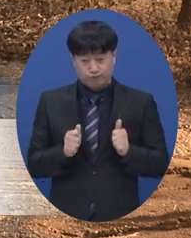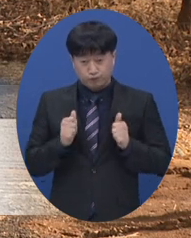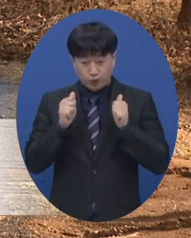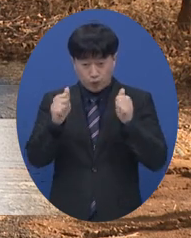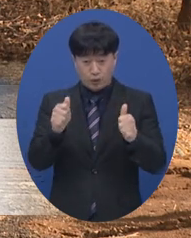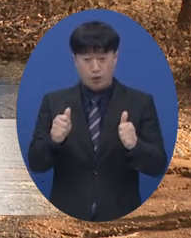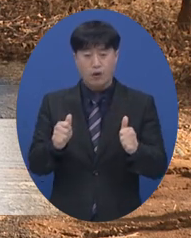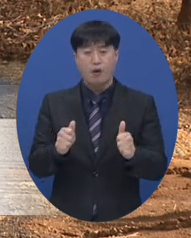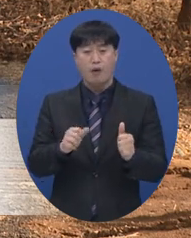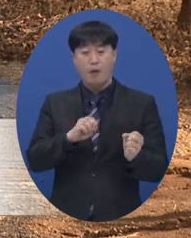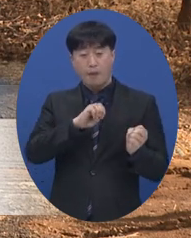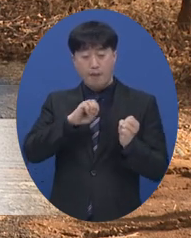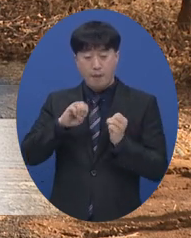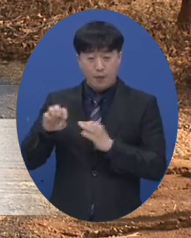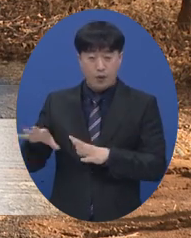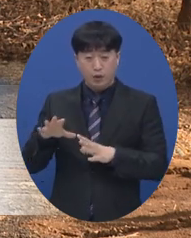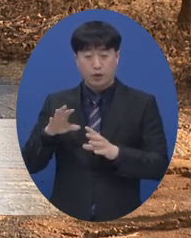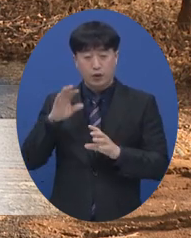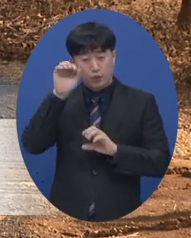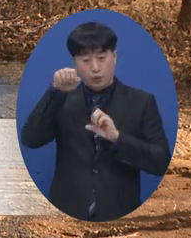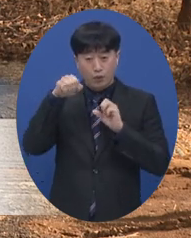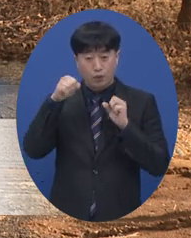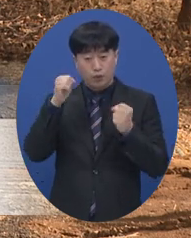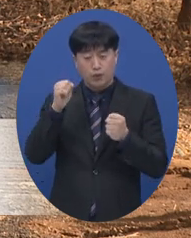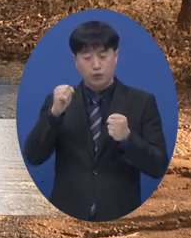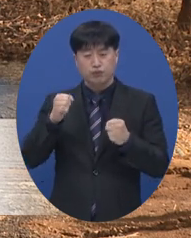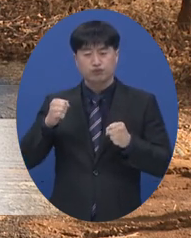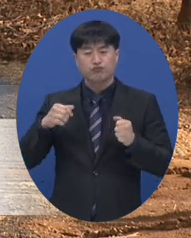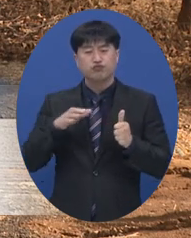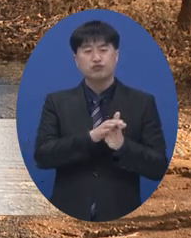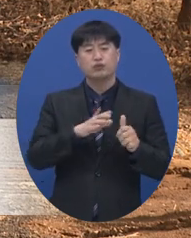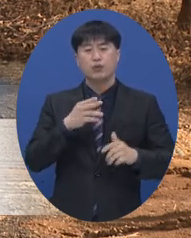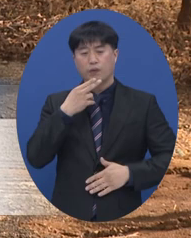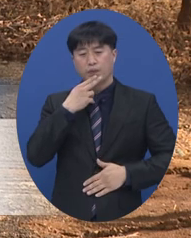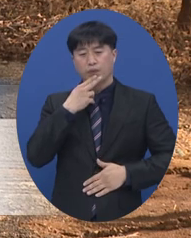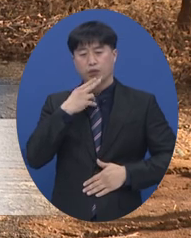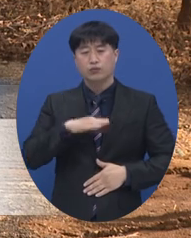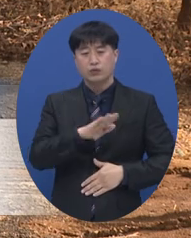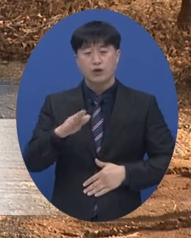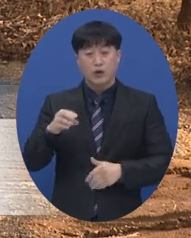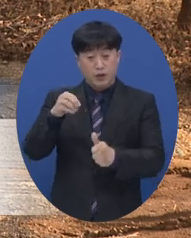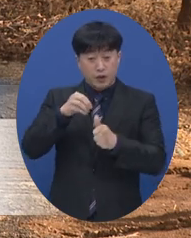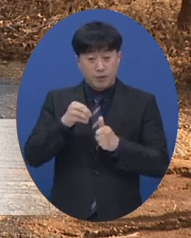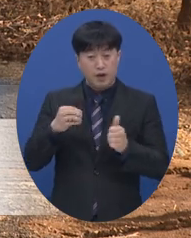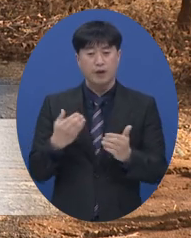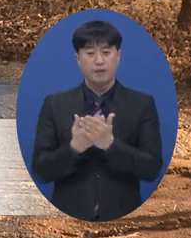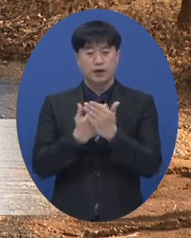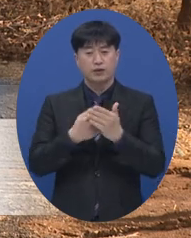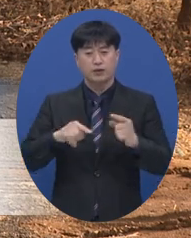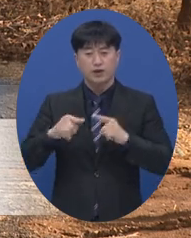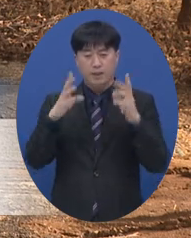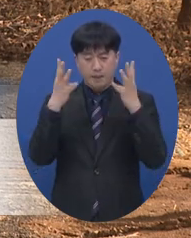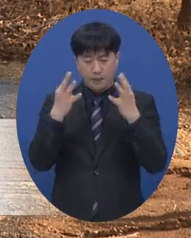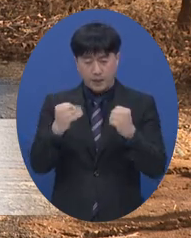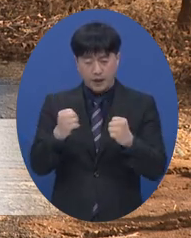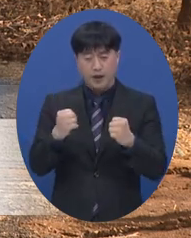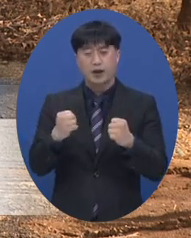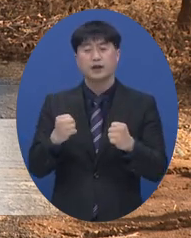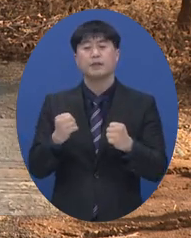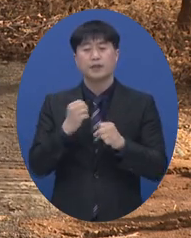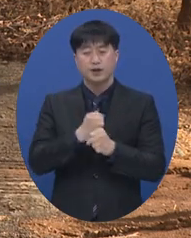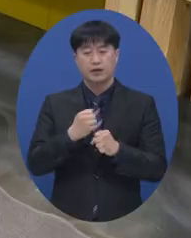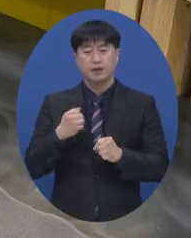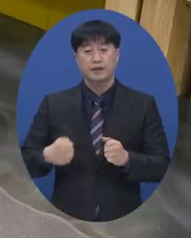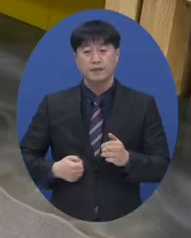그리고 여기 동물이 발생한 유리 동물은 안락사 되지 않도록 저희들이 입양을 활성화 하는 정책을 많이 하도록